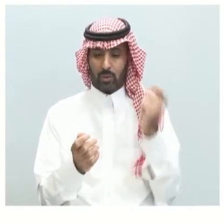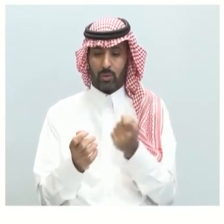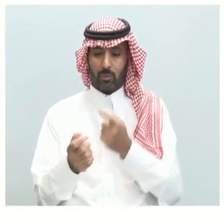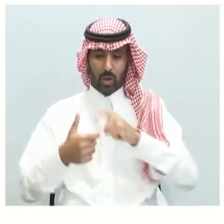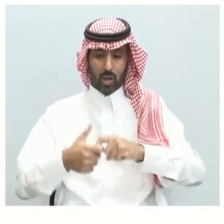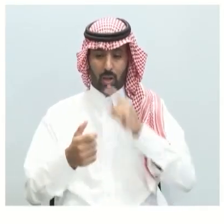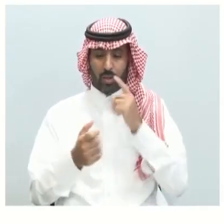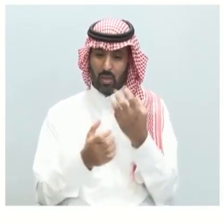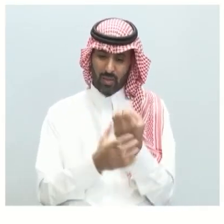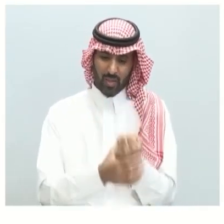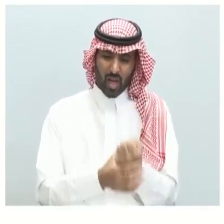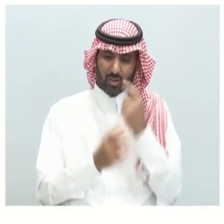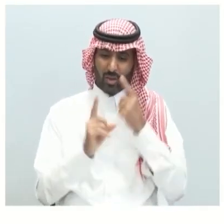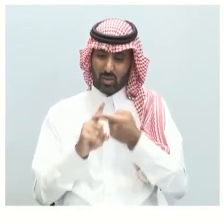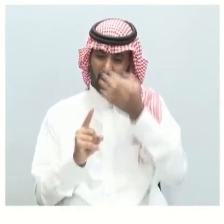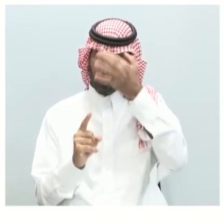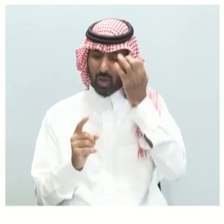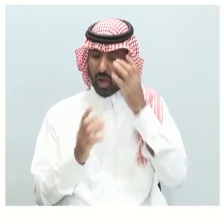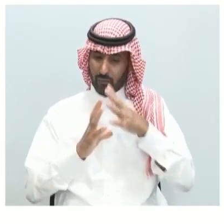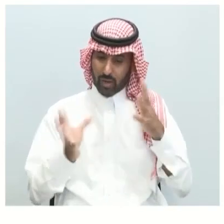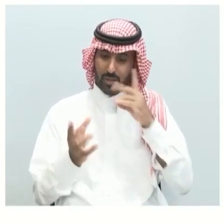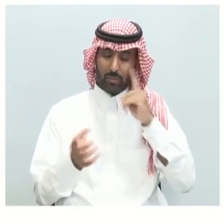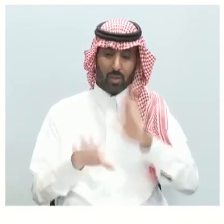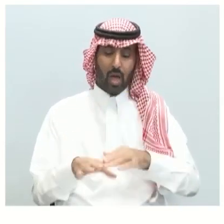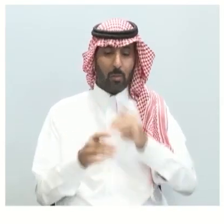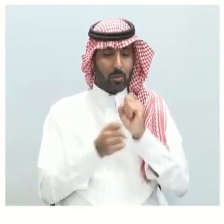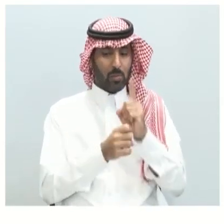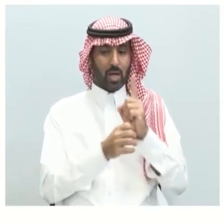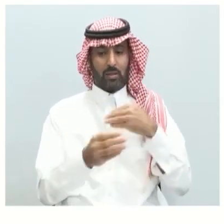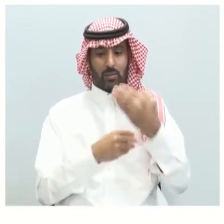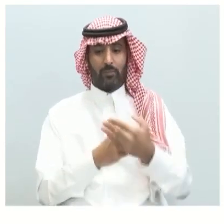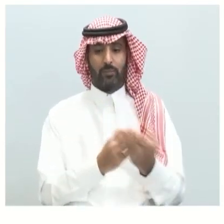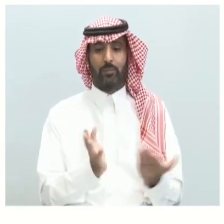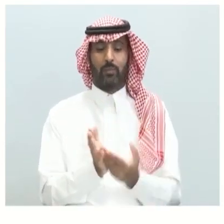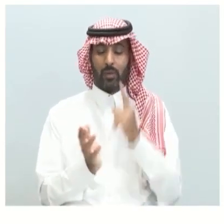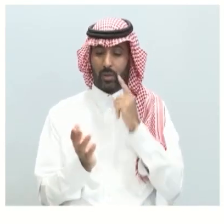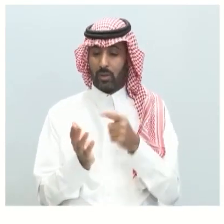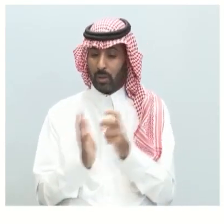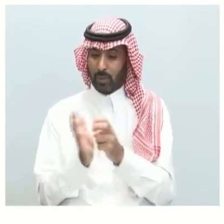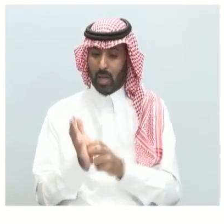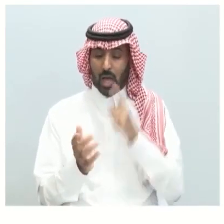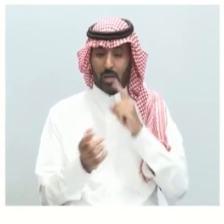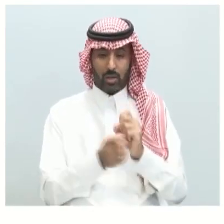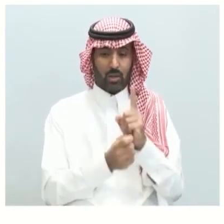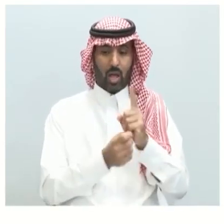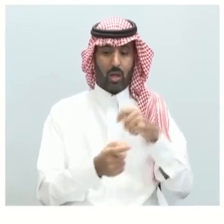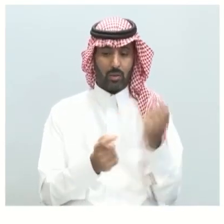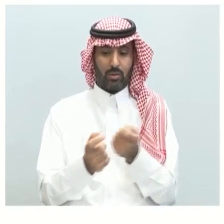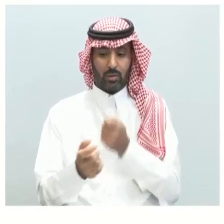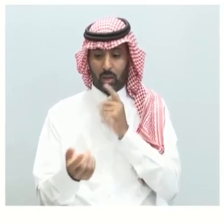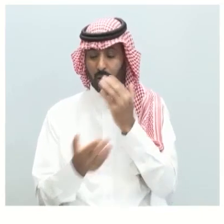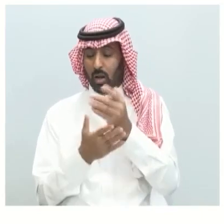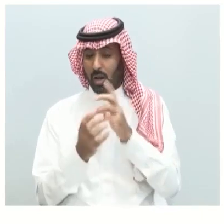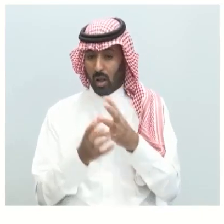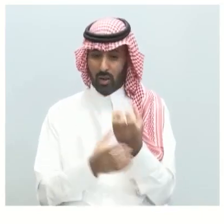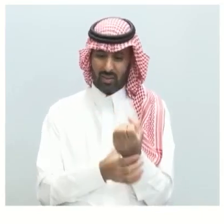العلاقه بين الضغط ودرجه الحراره والحجم لمقدار ثابت من الغاز سنكمل ايضا اليوم تطبق قوانين الغاز على المسائل التي تتضمن